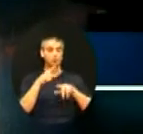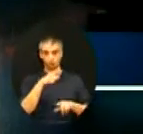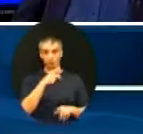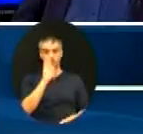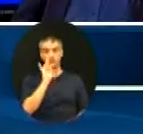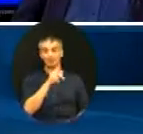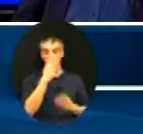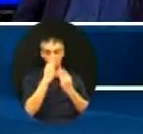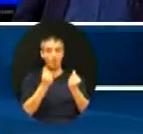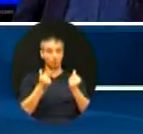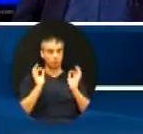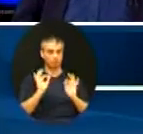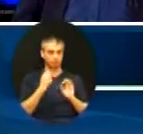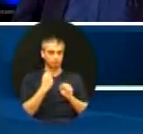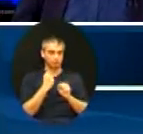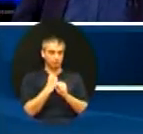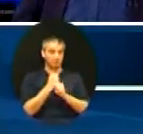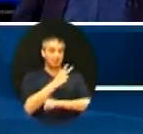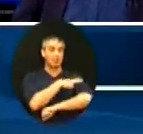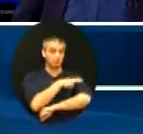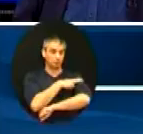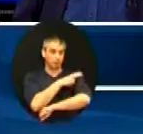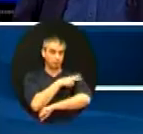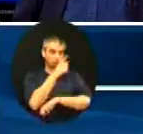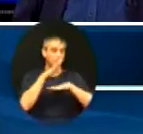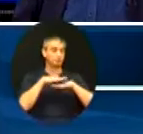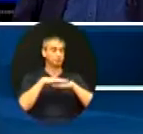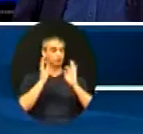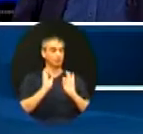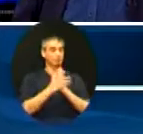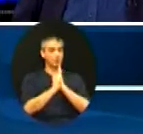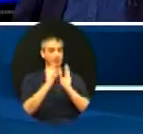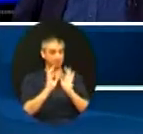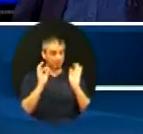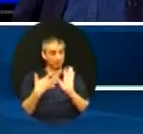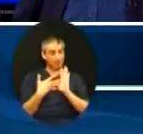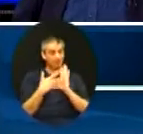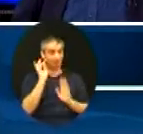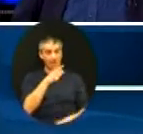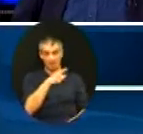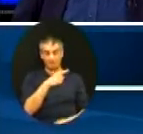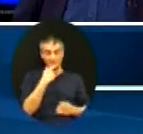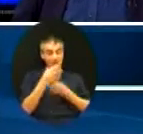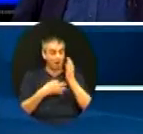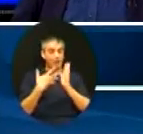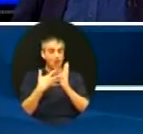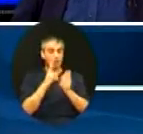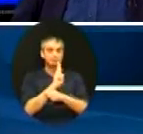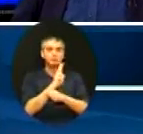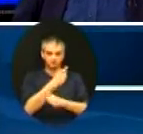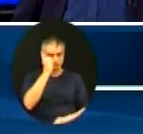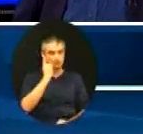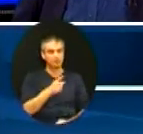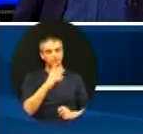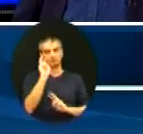שיש נגדו חשדות כאלה שגורמים למשטרה, למשטרה שהיא מקצועית ומיומנת, לפתוח נגדו בחקירה ולחקור אותו בעזרה,